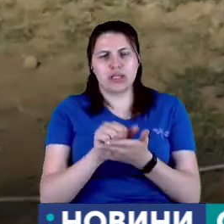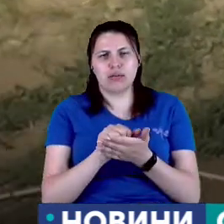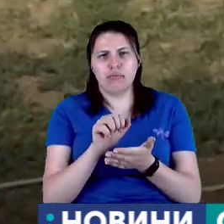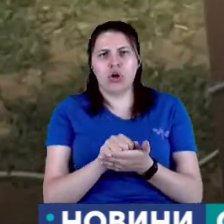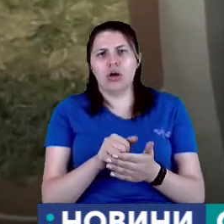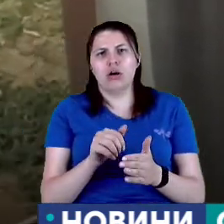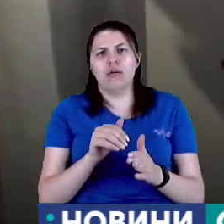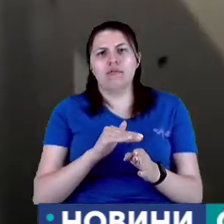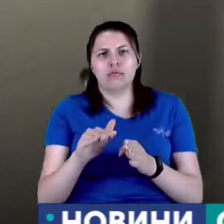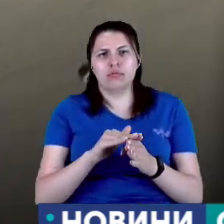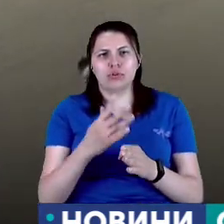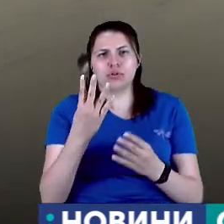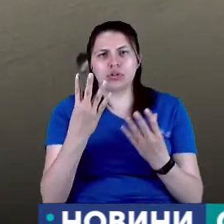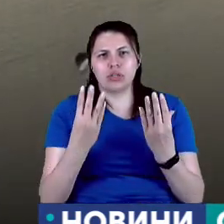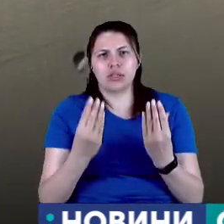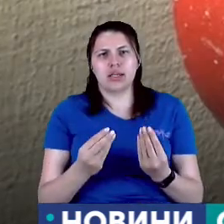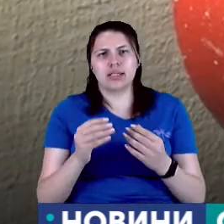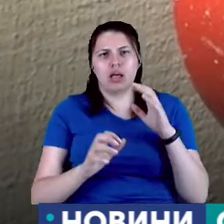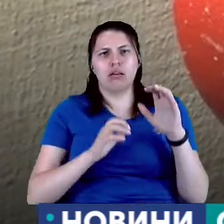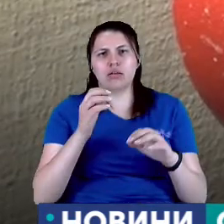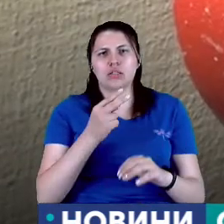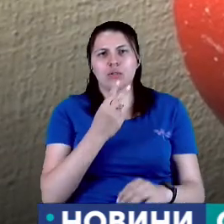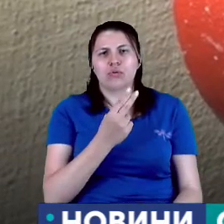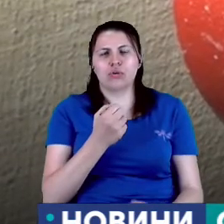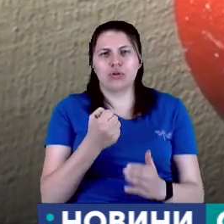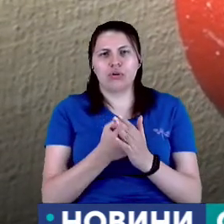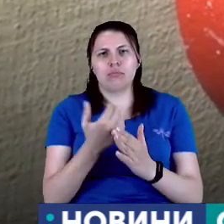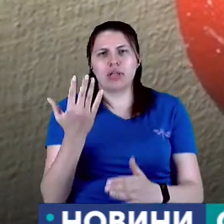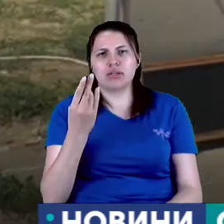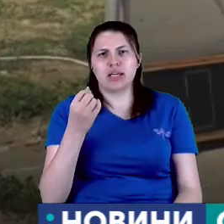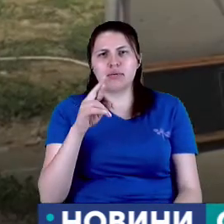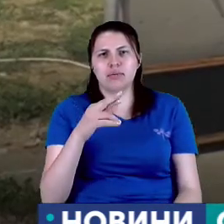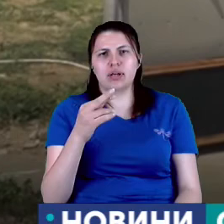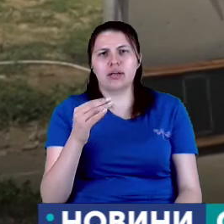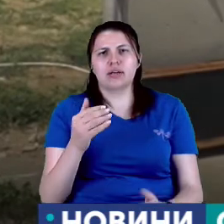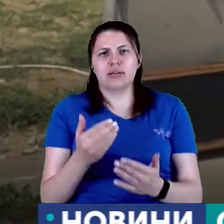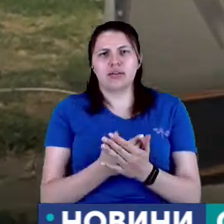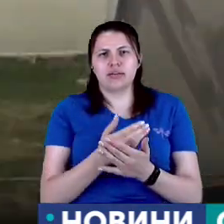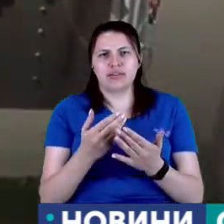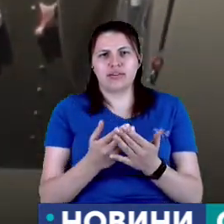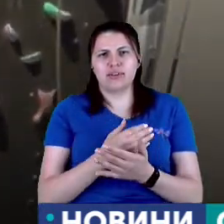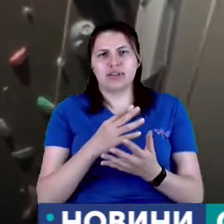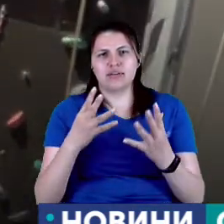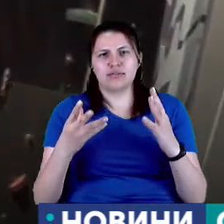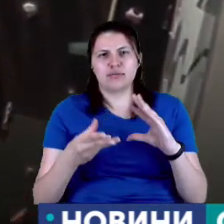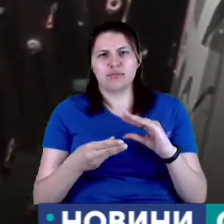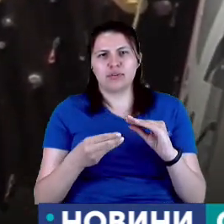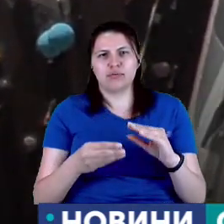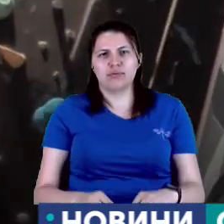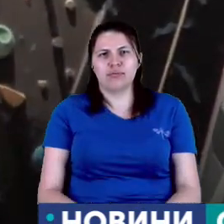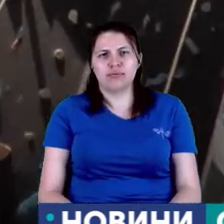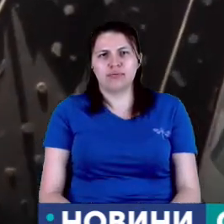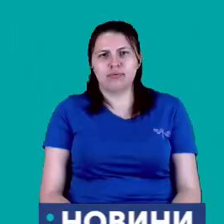марафон зі скалолазання з 2 по 5 серпня. Інна Ливанська, Олександр Сушко. Новини на Суспільному.